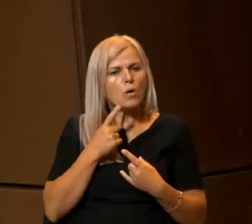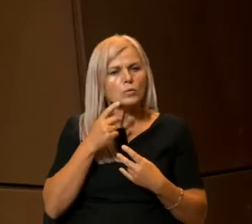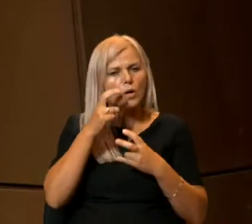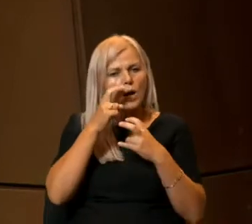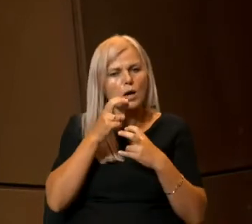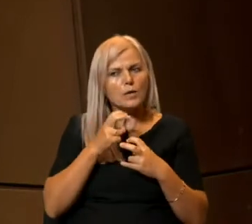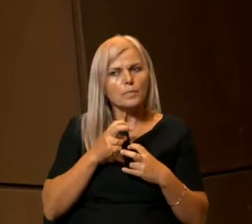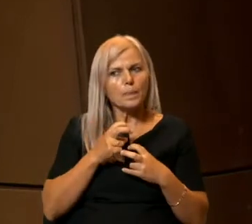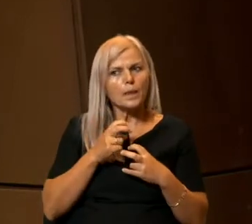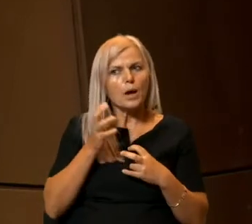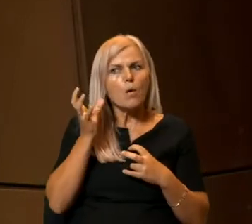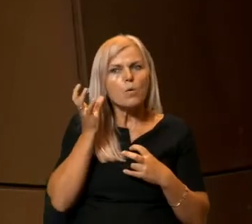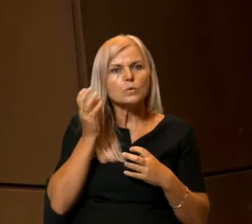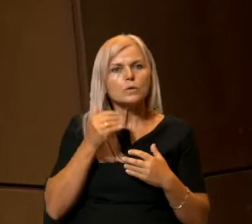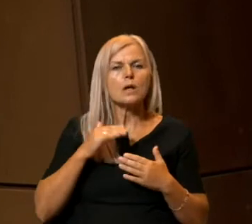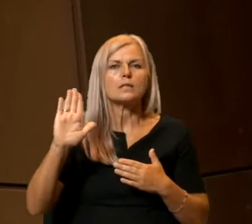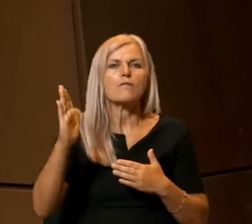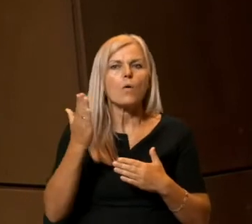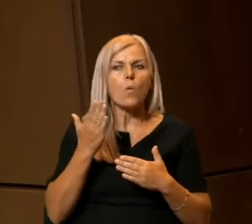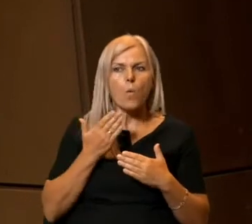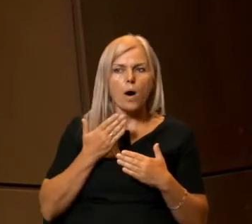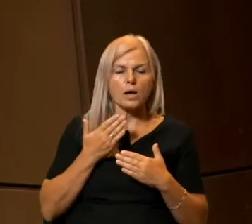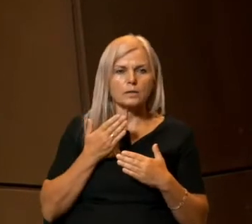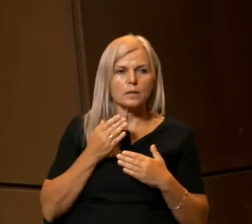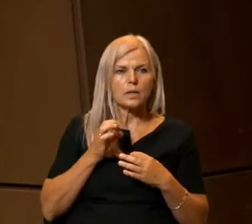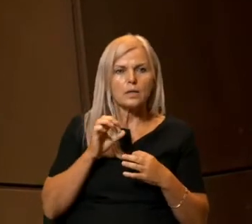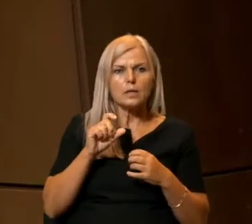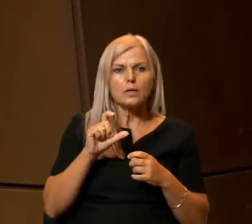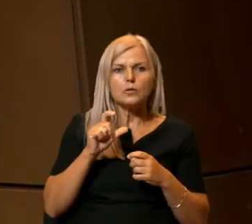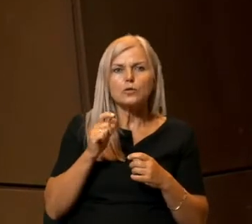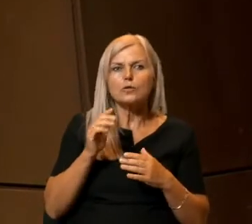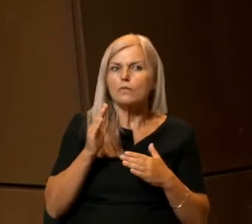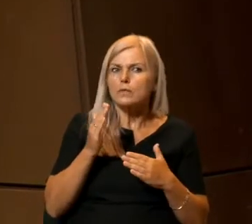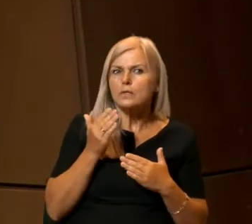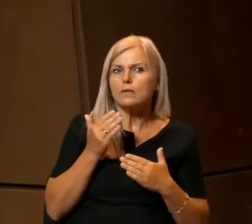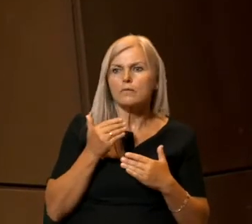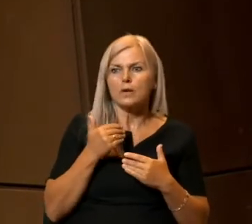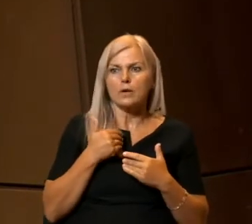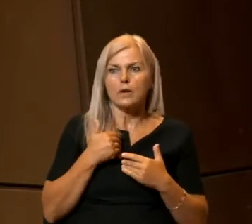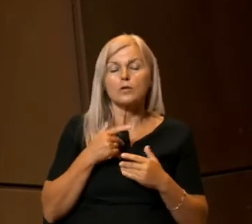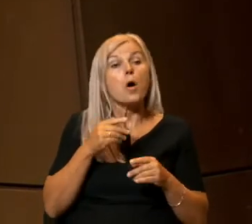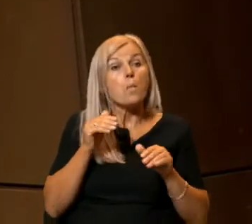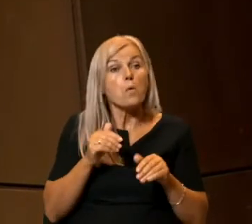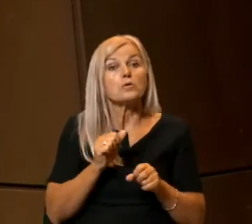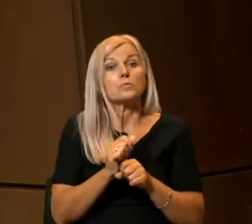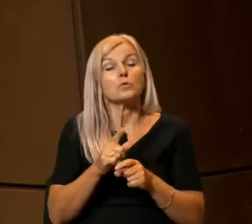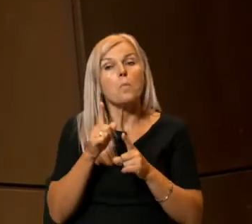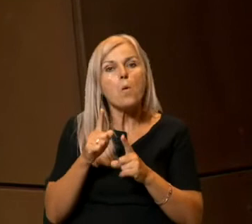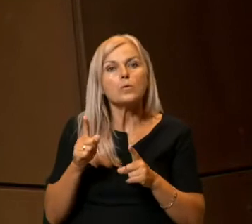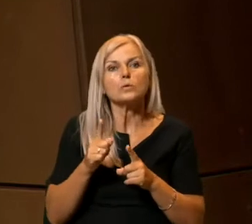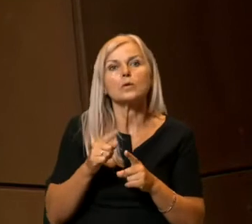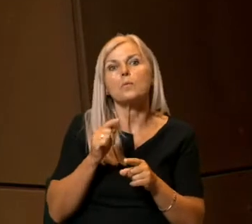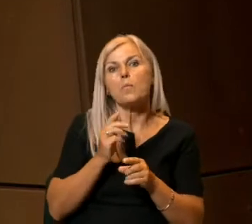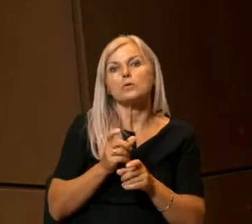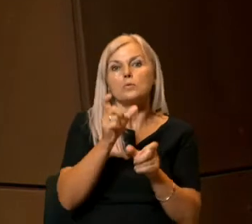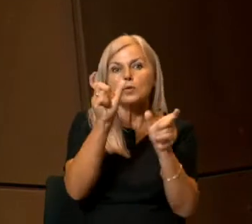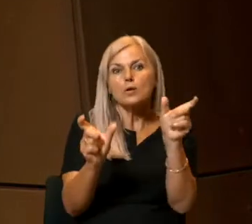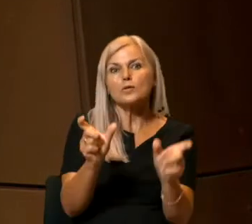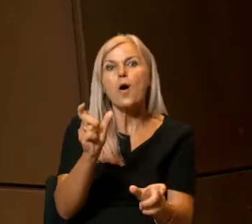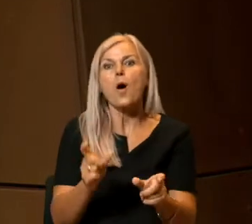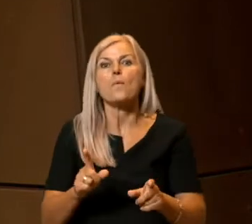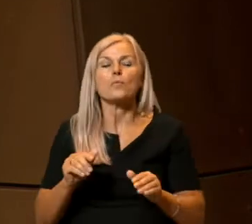Naprawdę usłyszenie pewnego wezwania, powołania, coś mnie wzywa. To może być muzyka, to może być jeszcze osoba, to może być